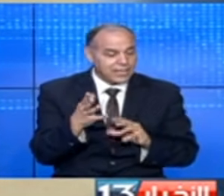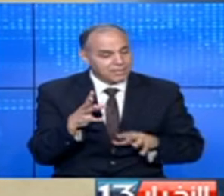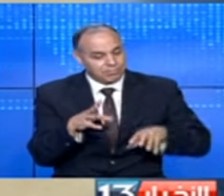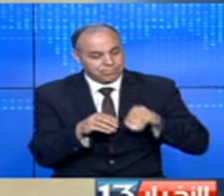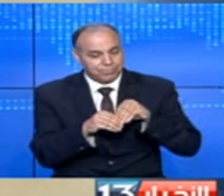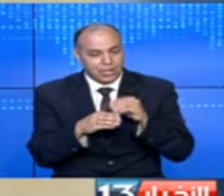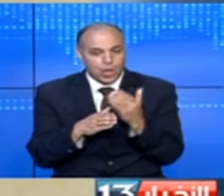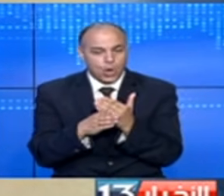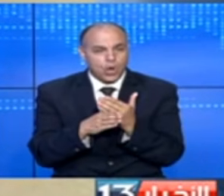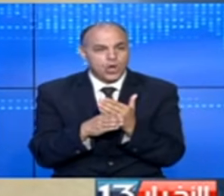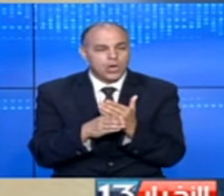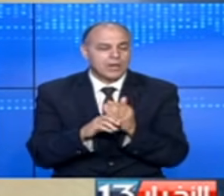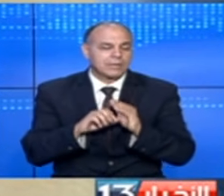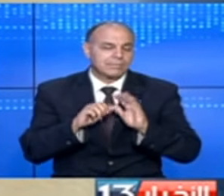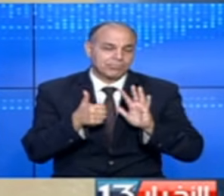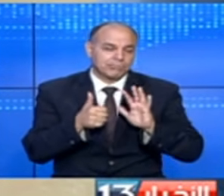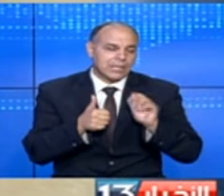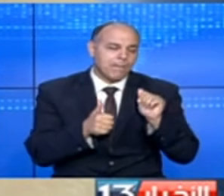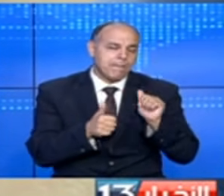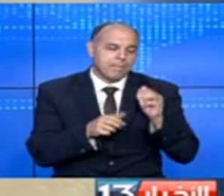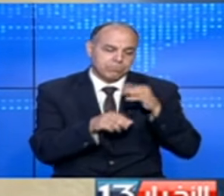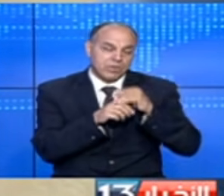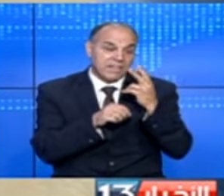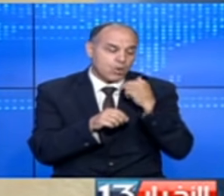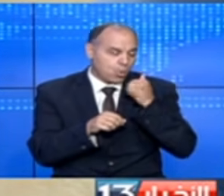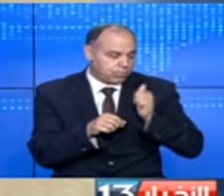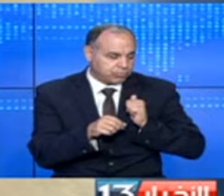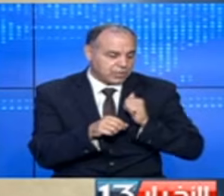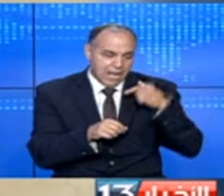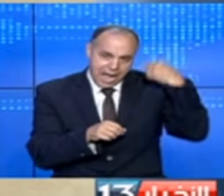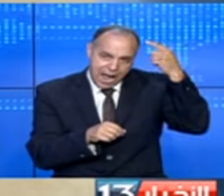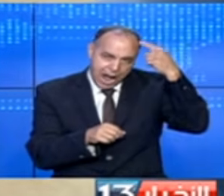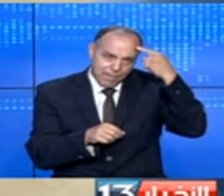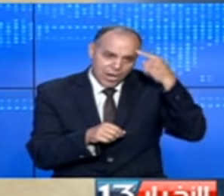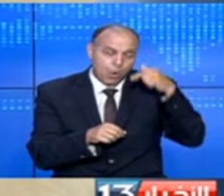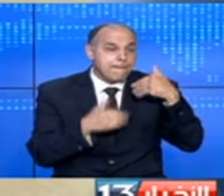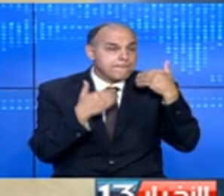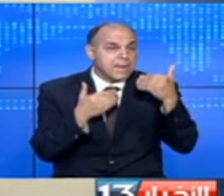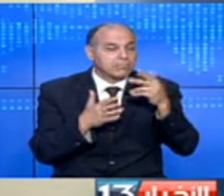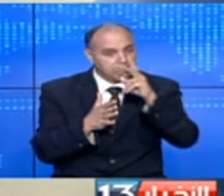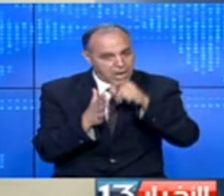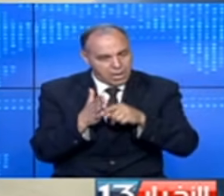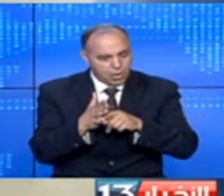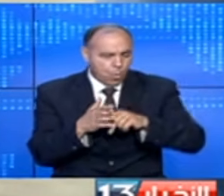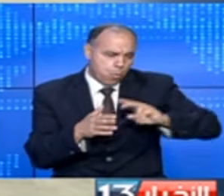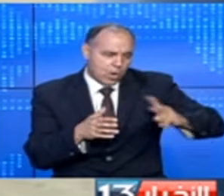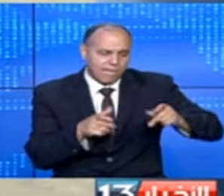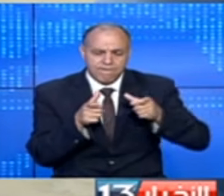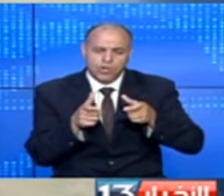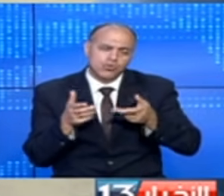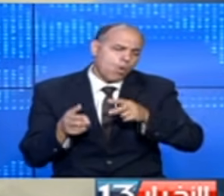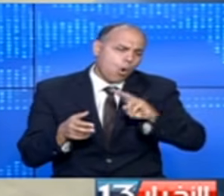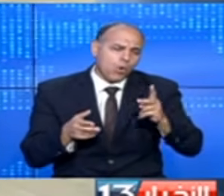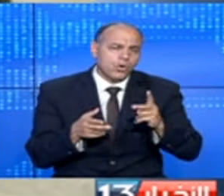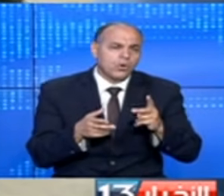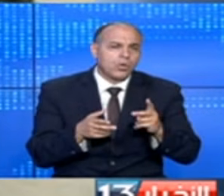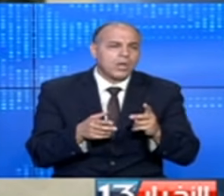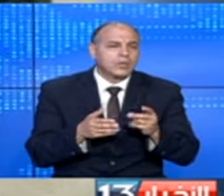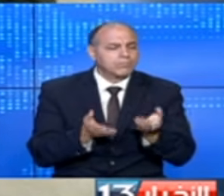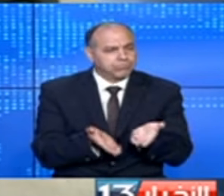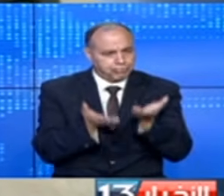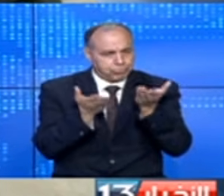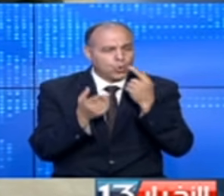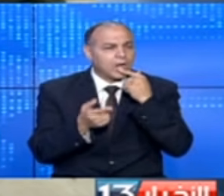بالالتحاق بالمدارس الإعدادية النموذجية، على أمل أن تعقبه قرارات وفرص أخرى لترقي